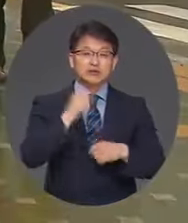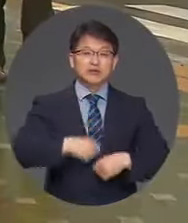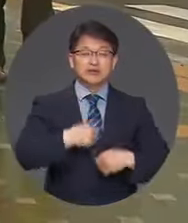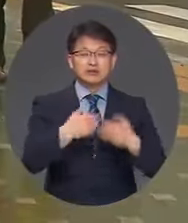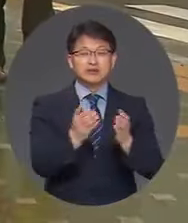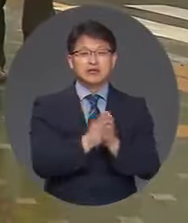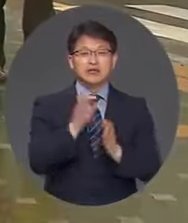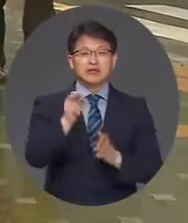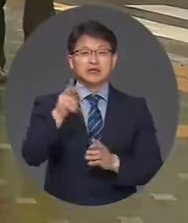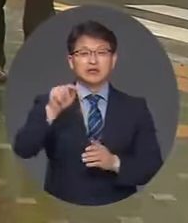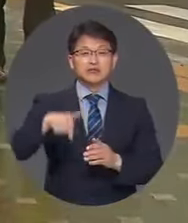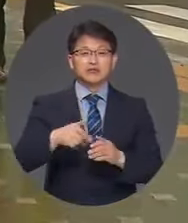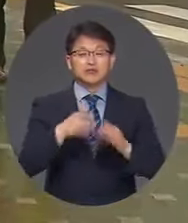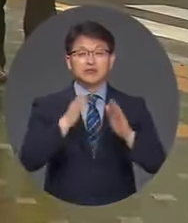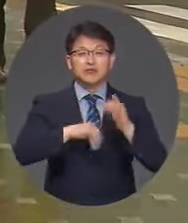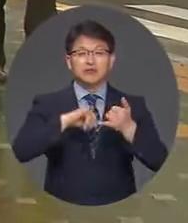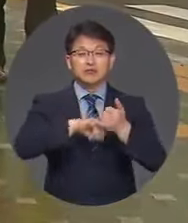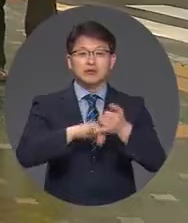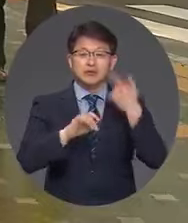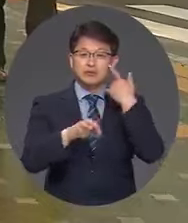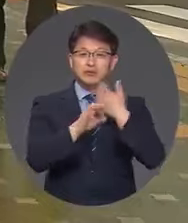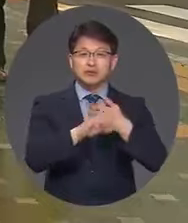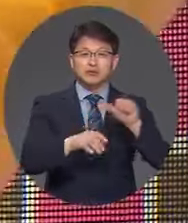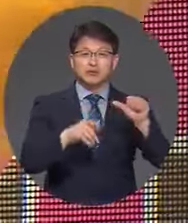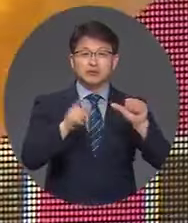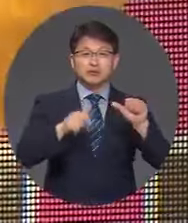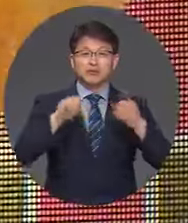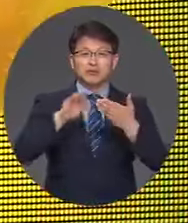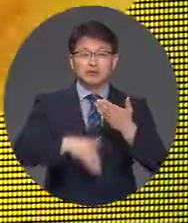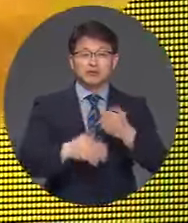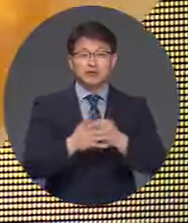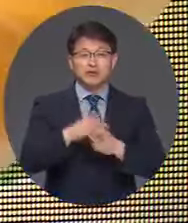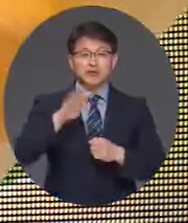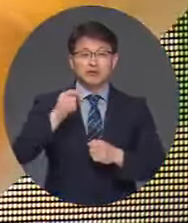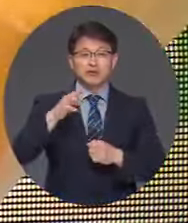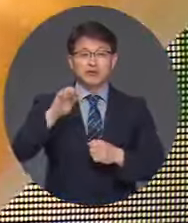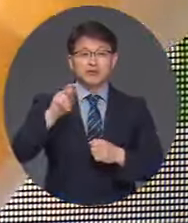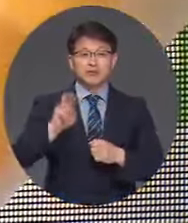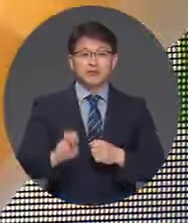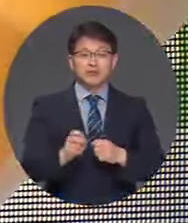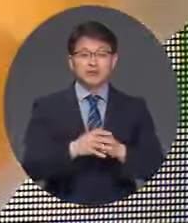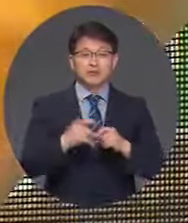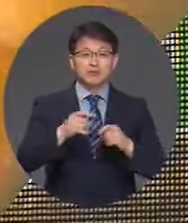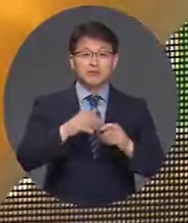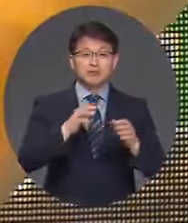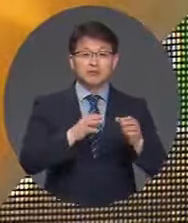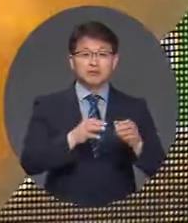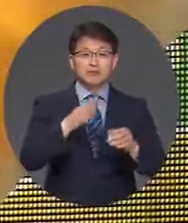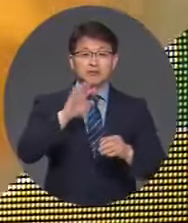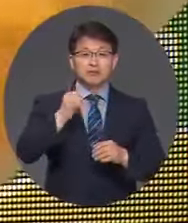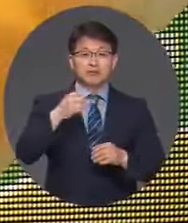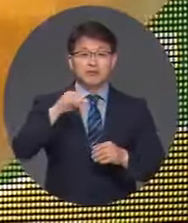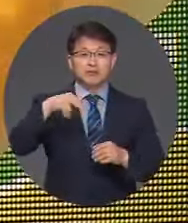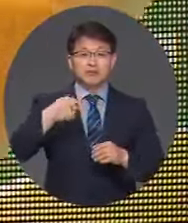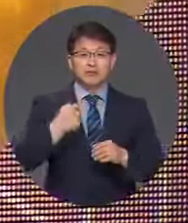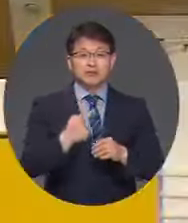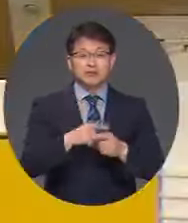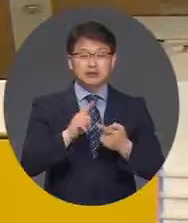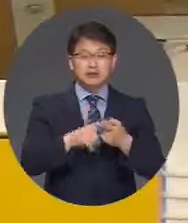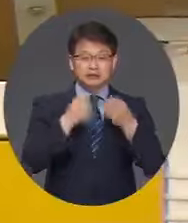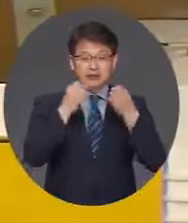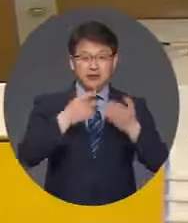정의당 여영국 후보의 대표 공약은 5인 미만, 플랫폼 노동자, 프리랜서까지 혜택을 받는